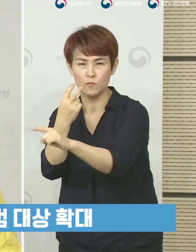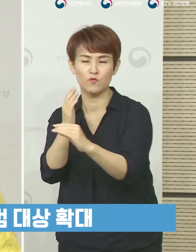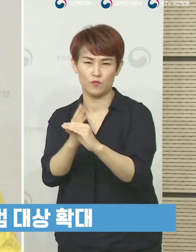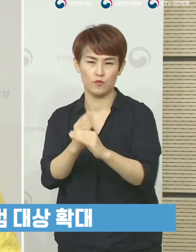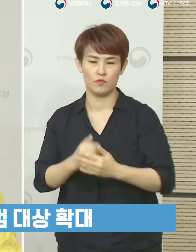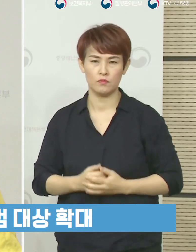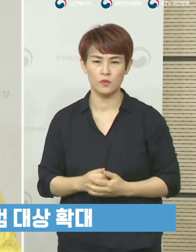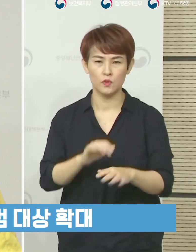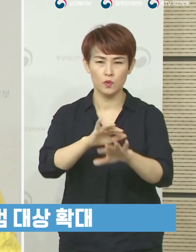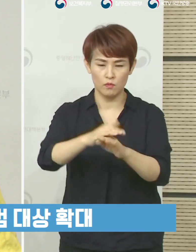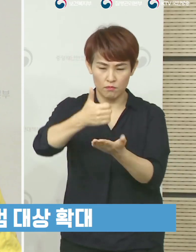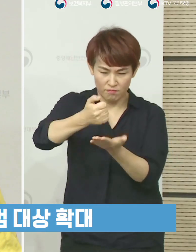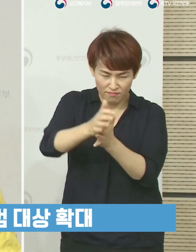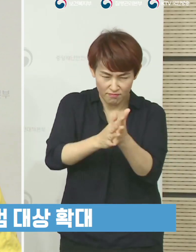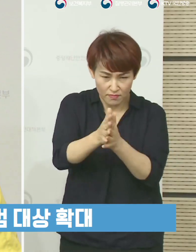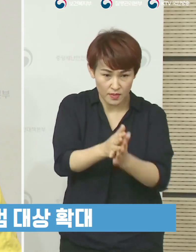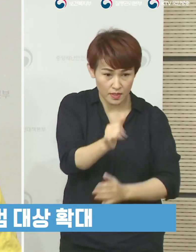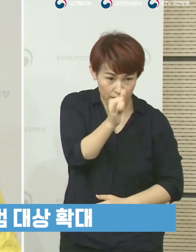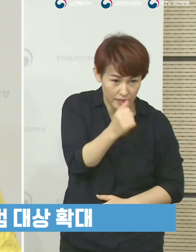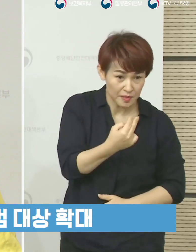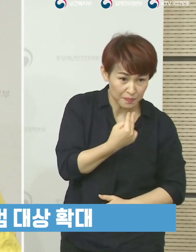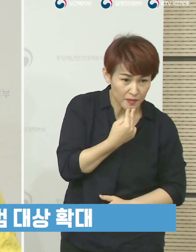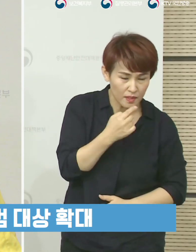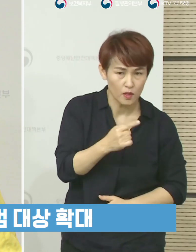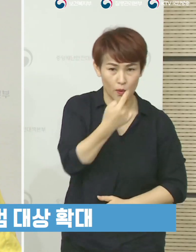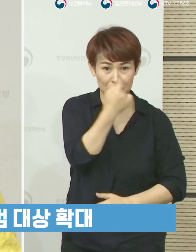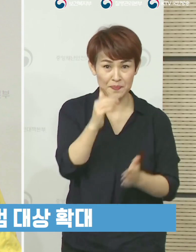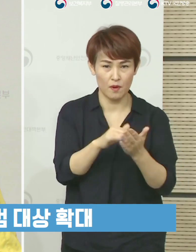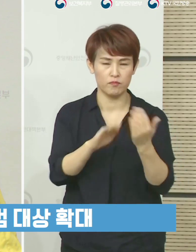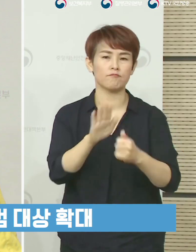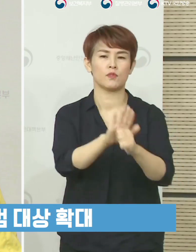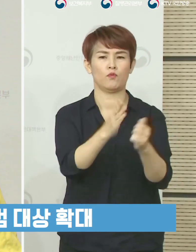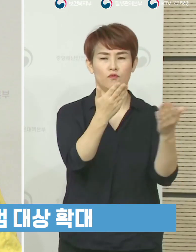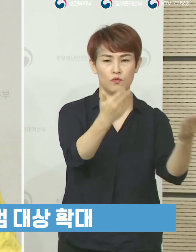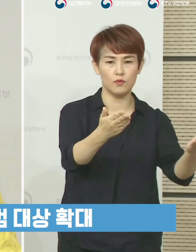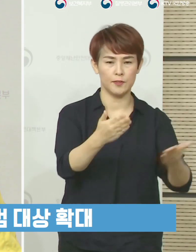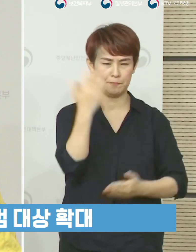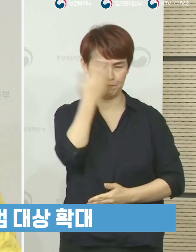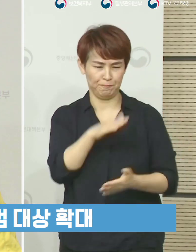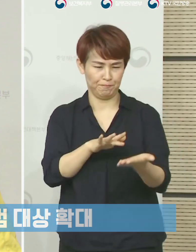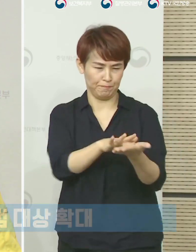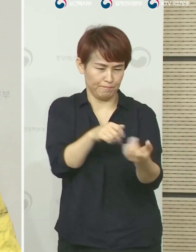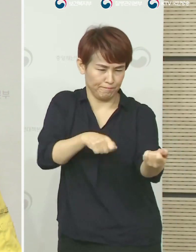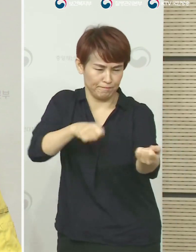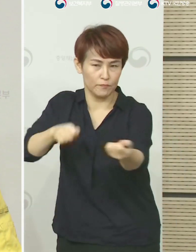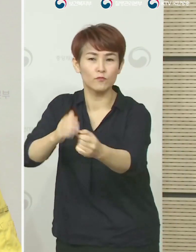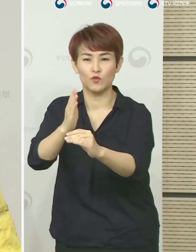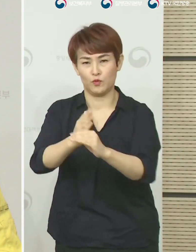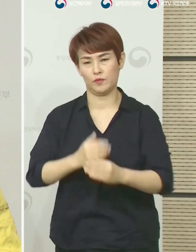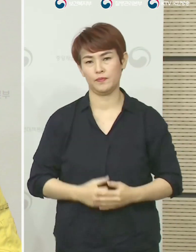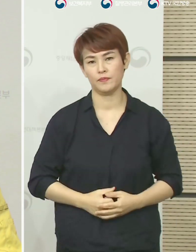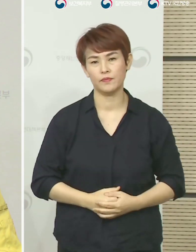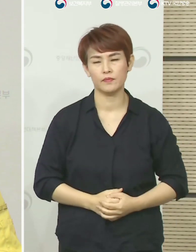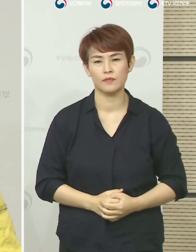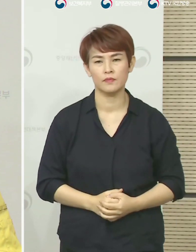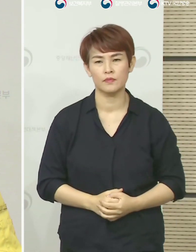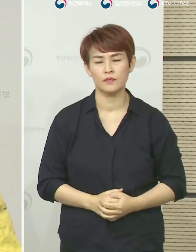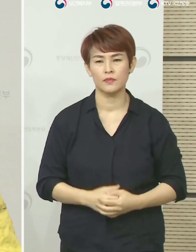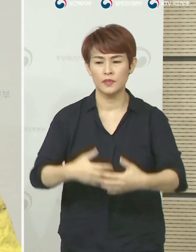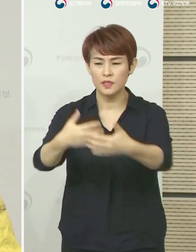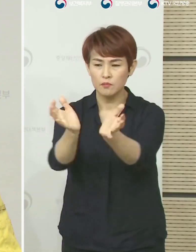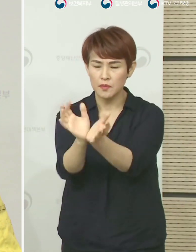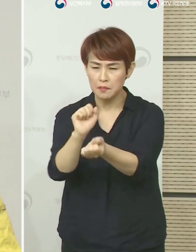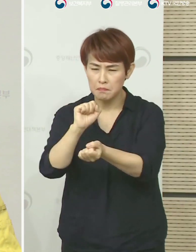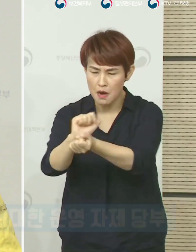있고, 손소독제 등 방역 물품을 지원하거나 소독 등 방역 조치를 실시하고 있습니다. 집단